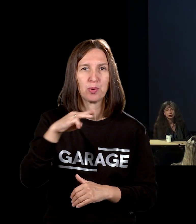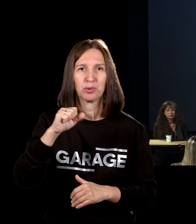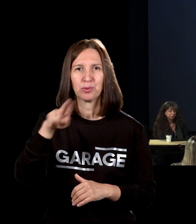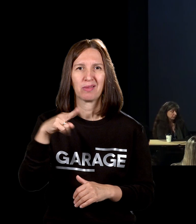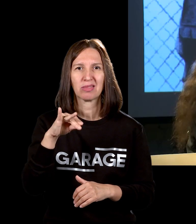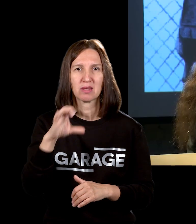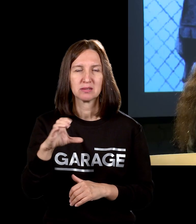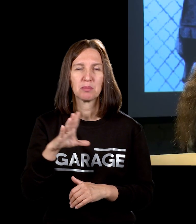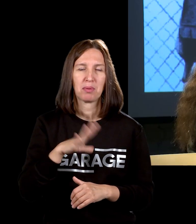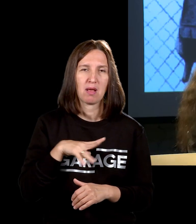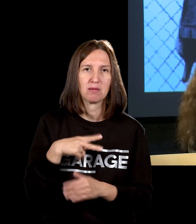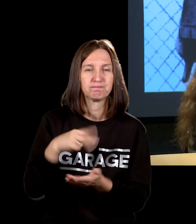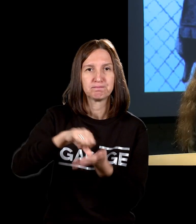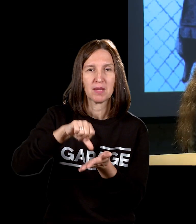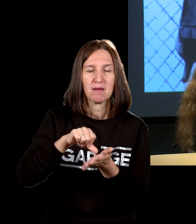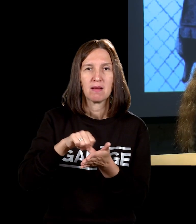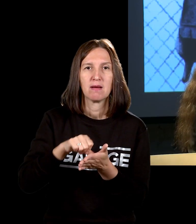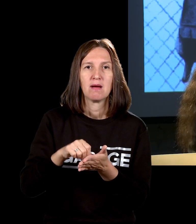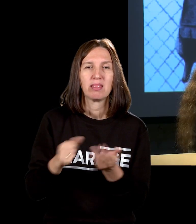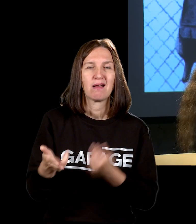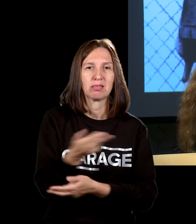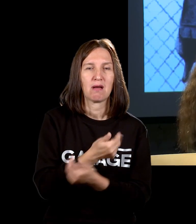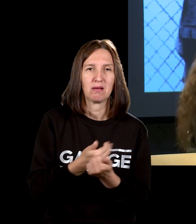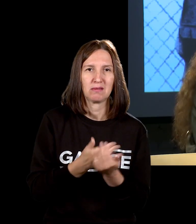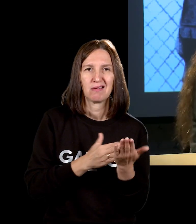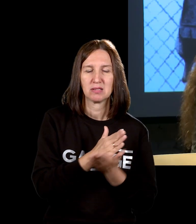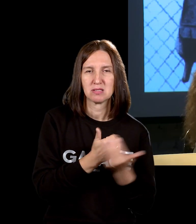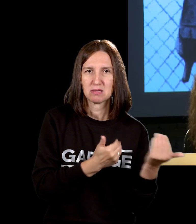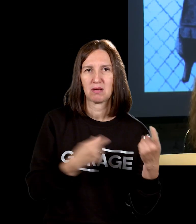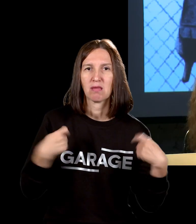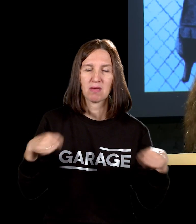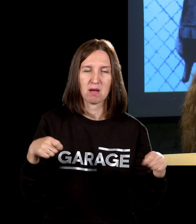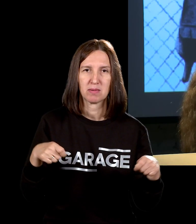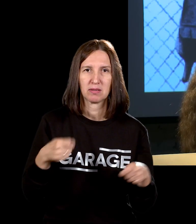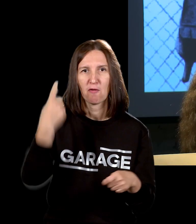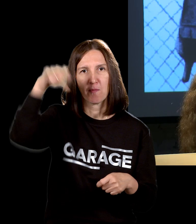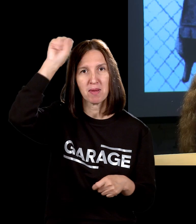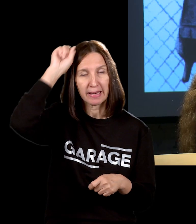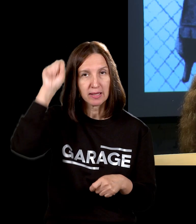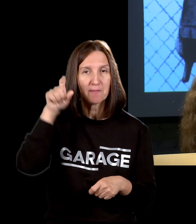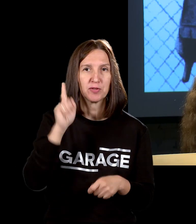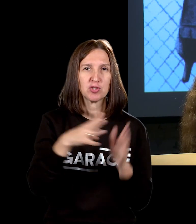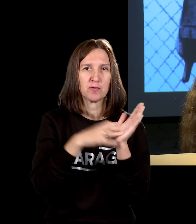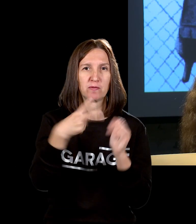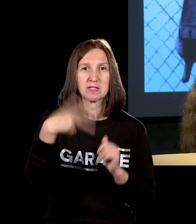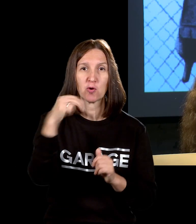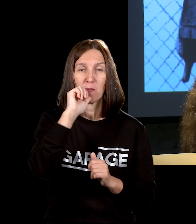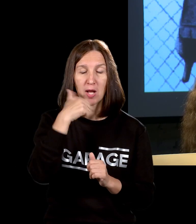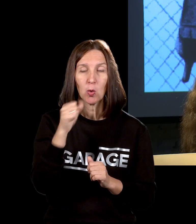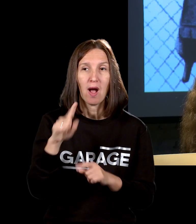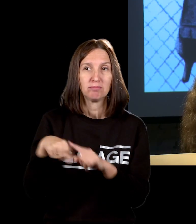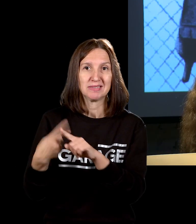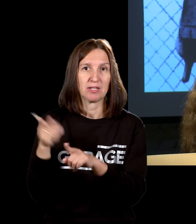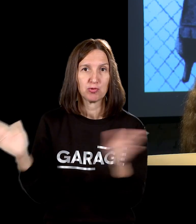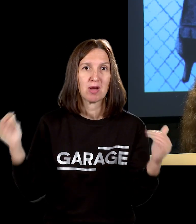представлена на дадаистской ярмарке в Берлине в 21 году, и работа, которую вот показываю я ее в таком черно-белом изображении,